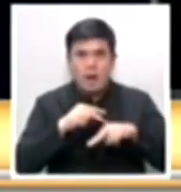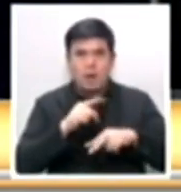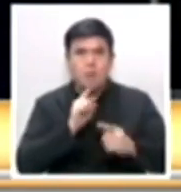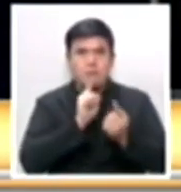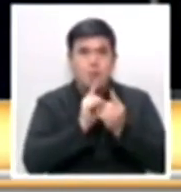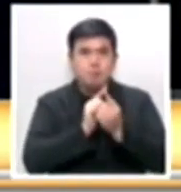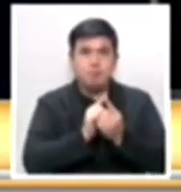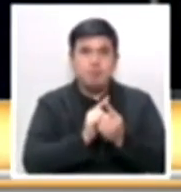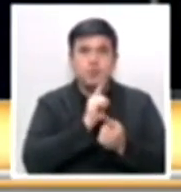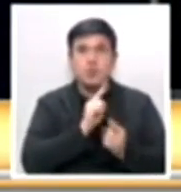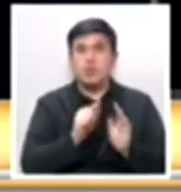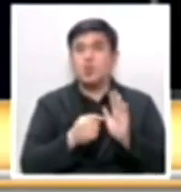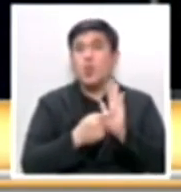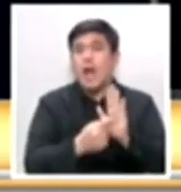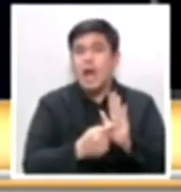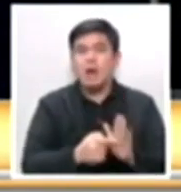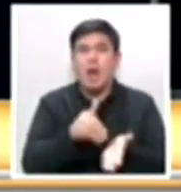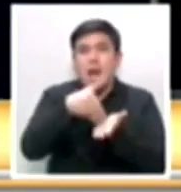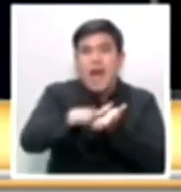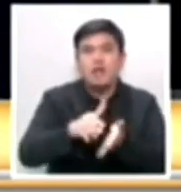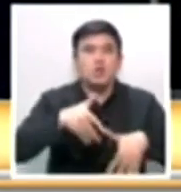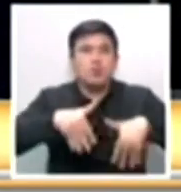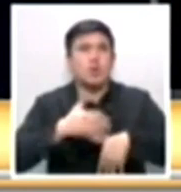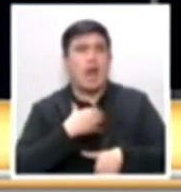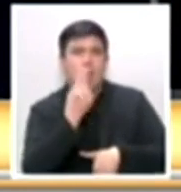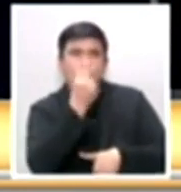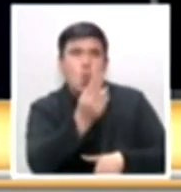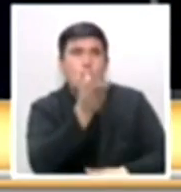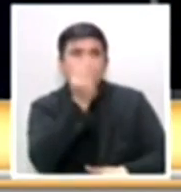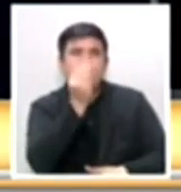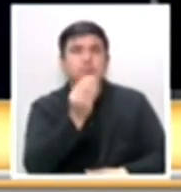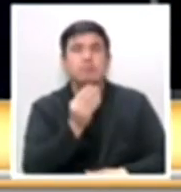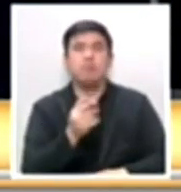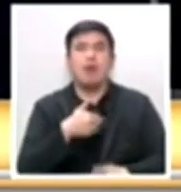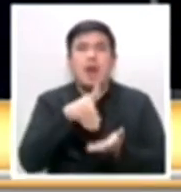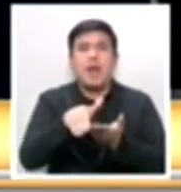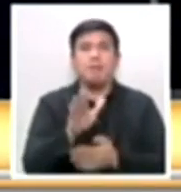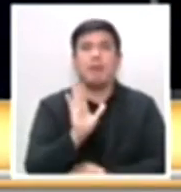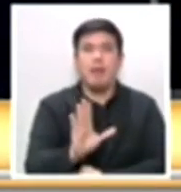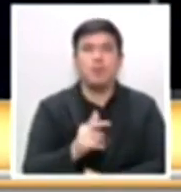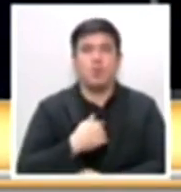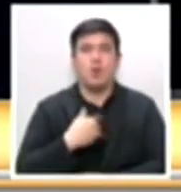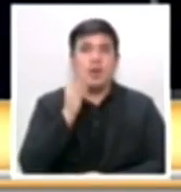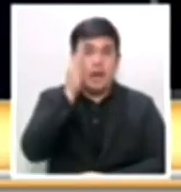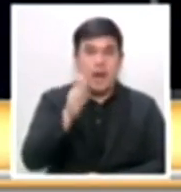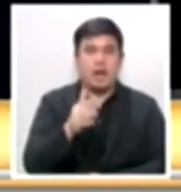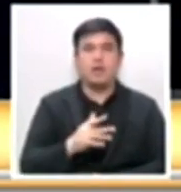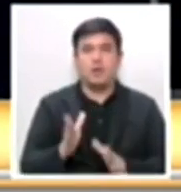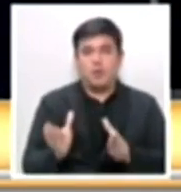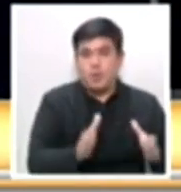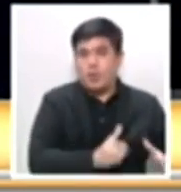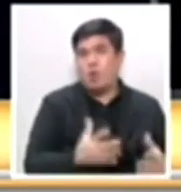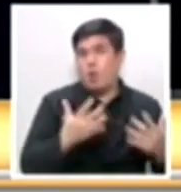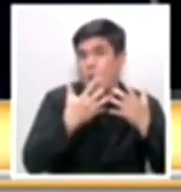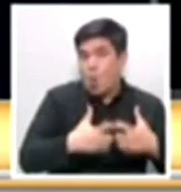หตุการณ์ที่ท่านว่าอีกแต่ต้องไปตามข้อเท็จจริงนะครับในเรื่องของนิคมอุตสาหกรรมการดำเนินการทั้